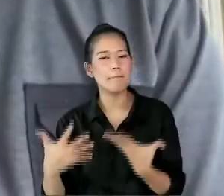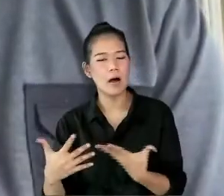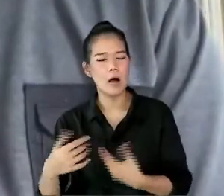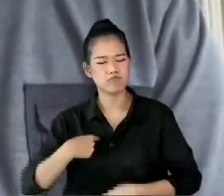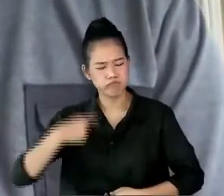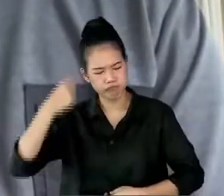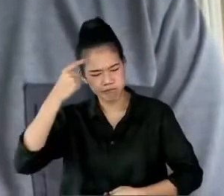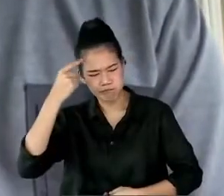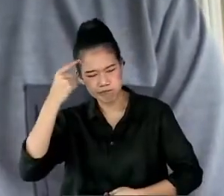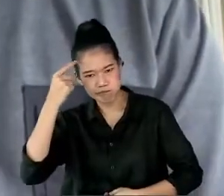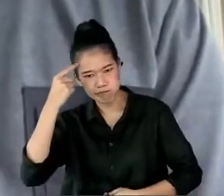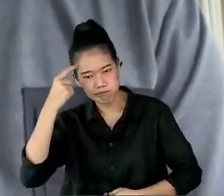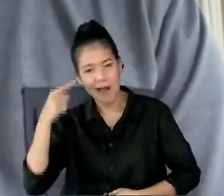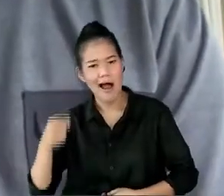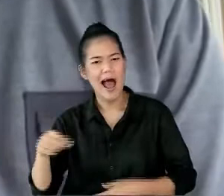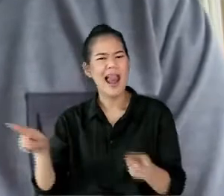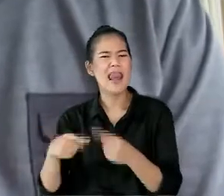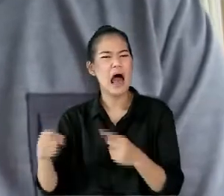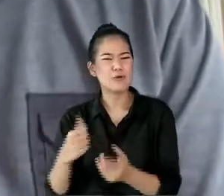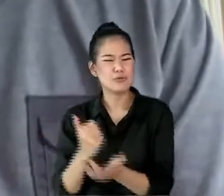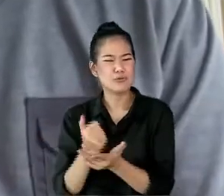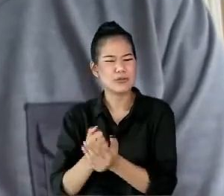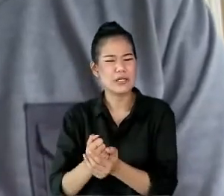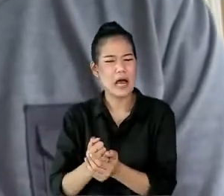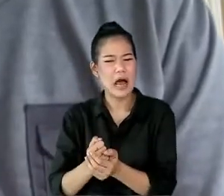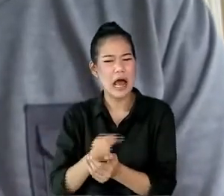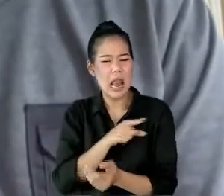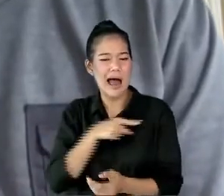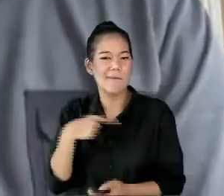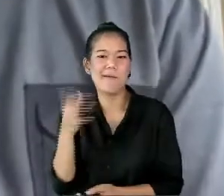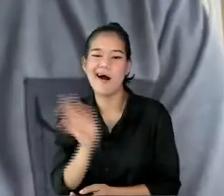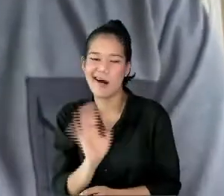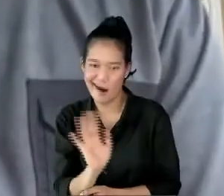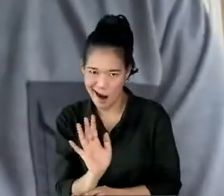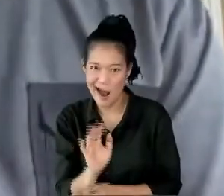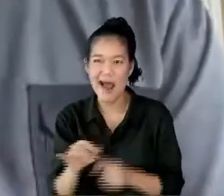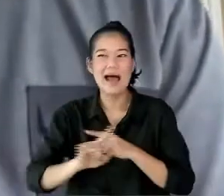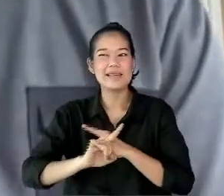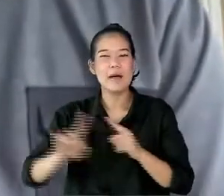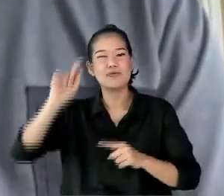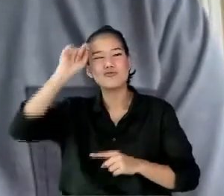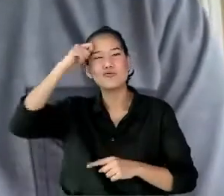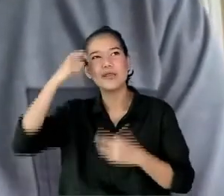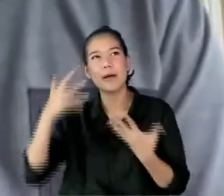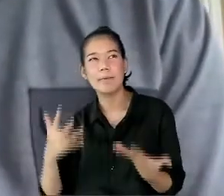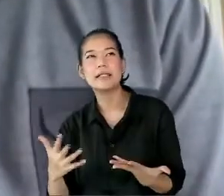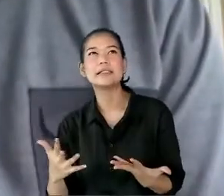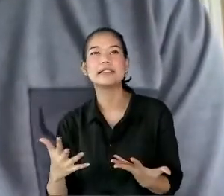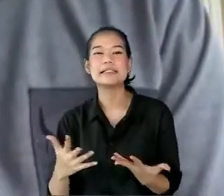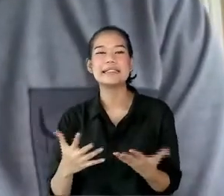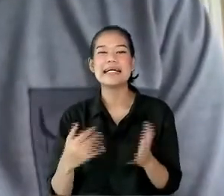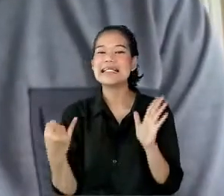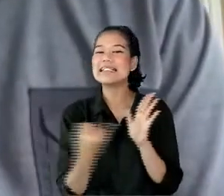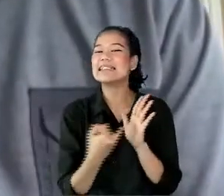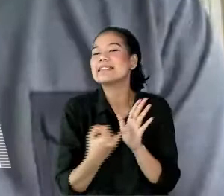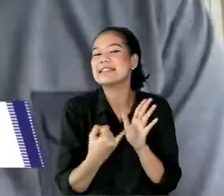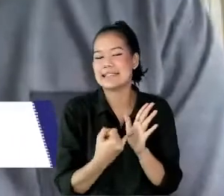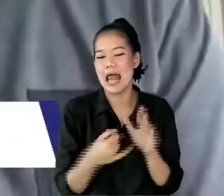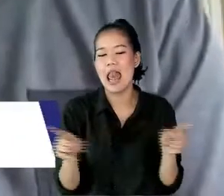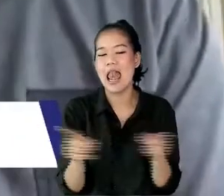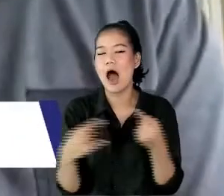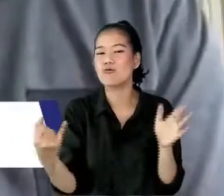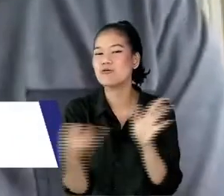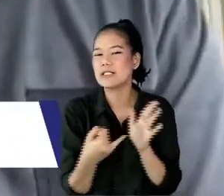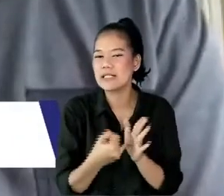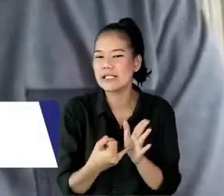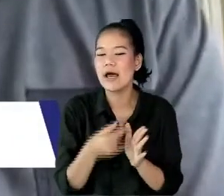aku pikirin dan kebetulan lagunya sih nggak terlalu lama ya aku bikin sebenarnya. Cuman yang susah itu kan isinya itu loh.